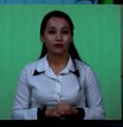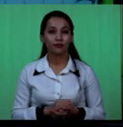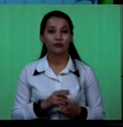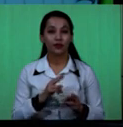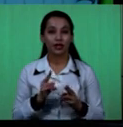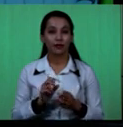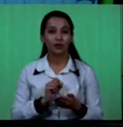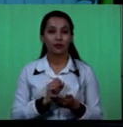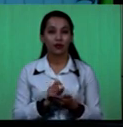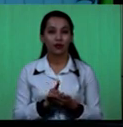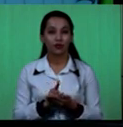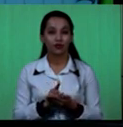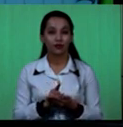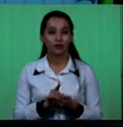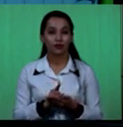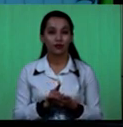Navbatdagi topshirig'imiz.